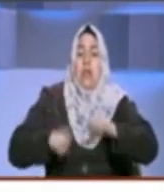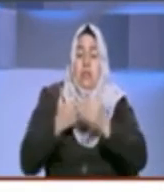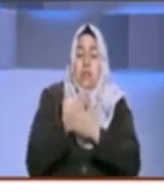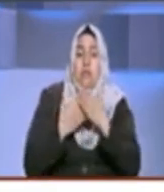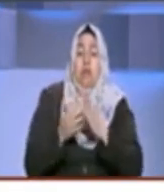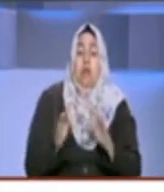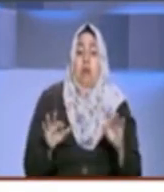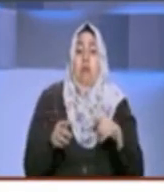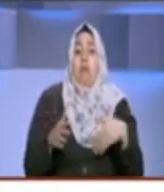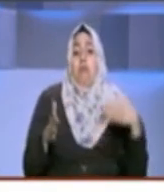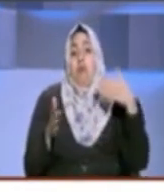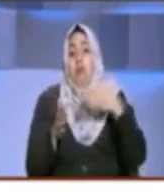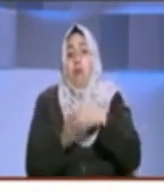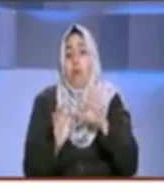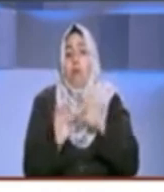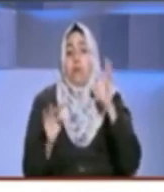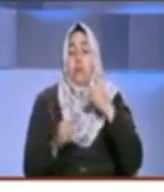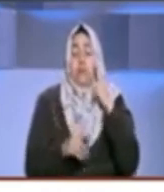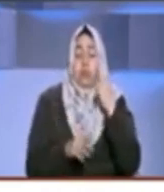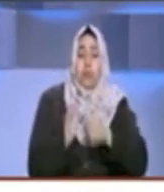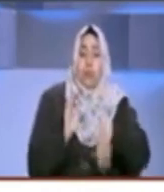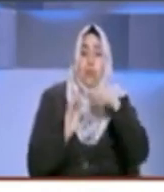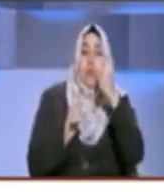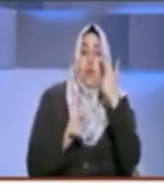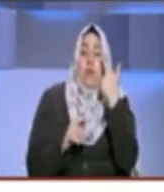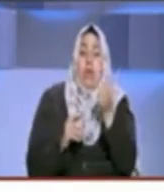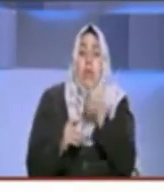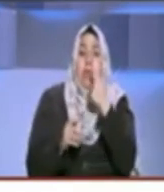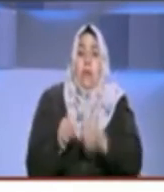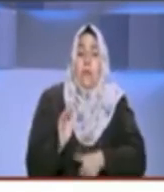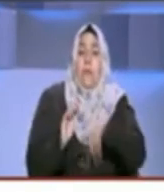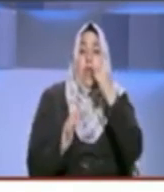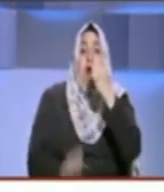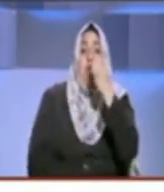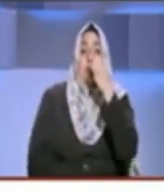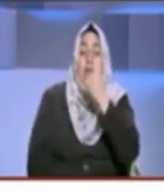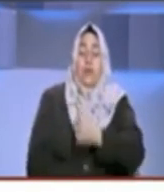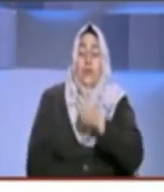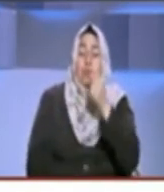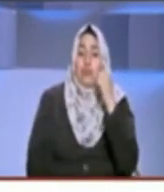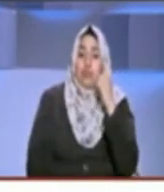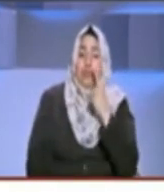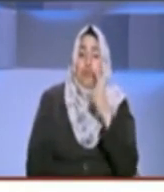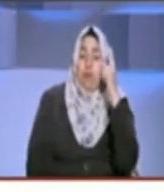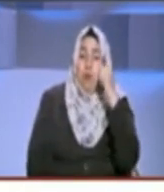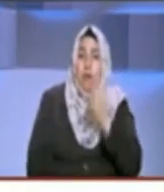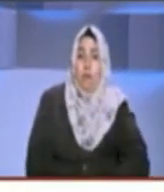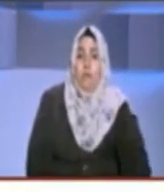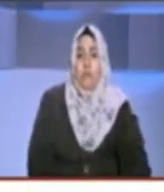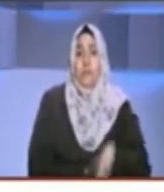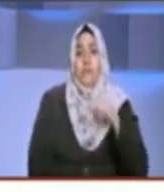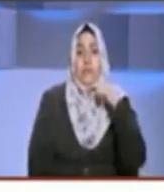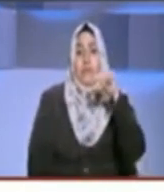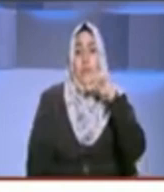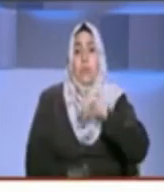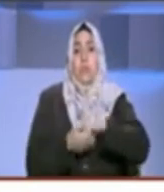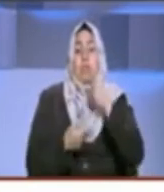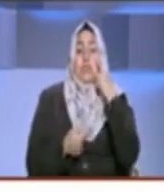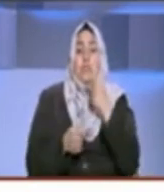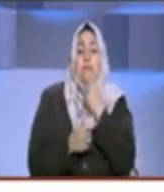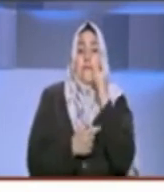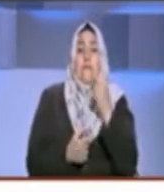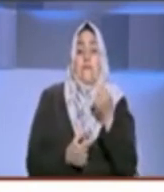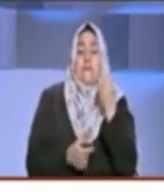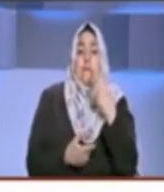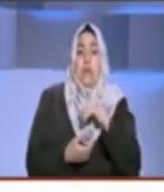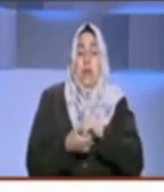ان شاء الله نجد بصل ناجع وفعال وعلاج باذن الله برضه يكون معانا. طيب دكتور اسلام، هو حضرتك اشرت الى فكره الدور